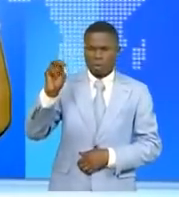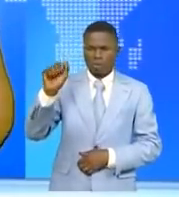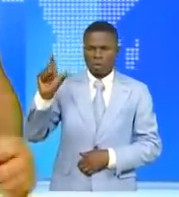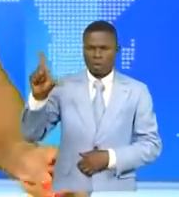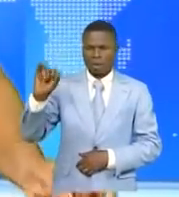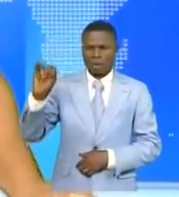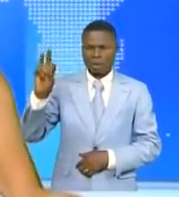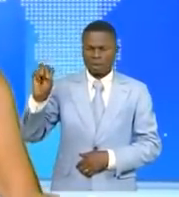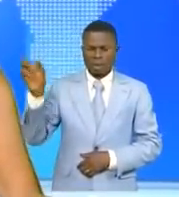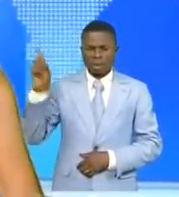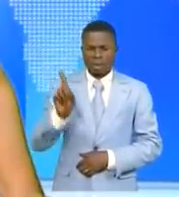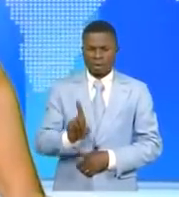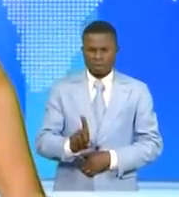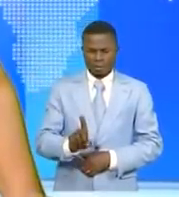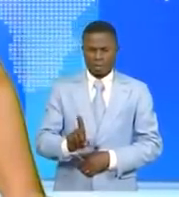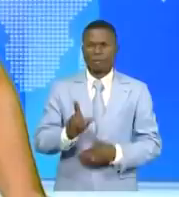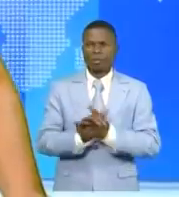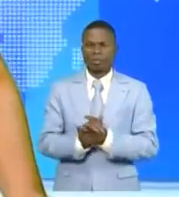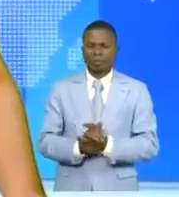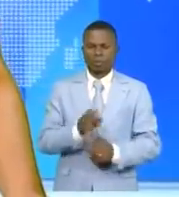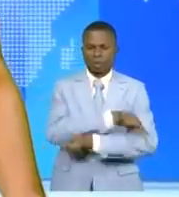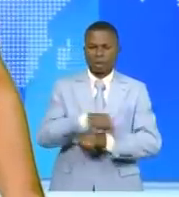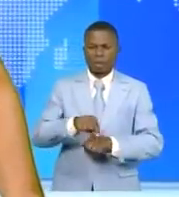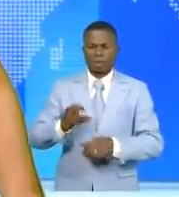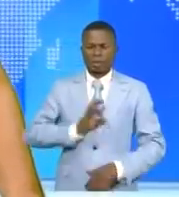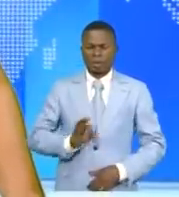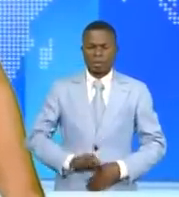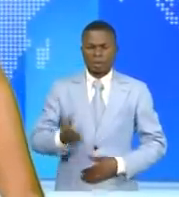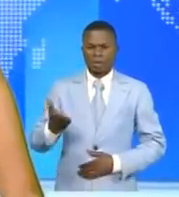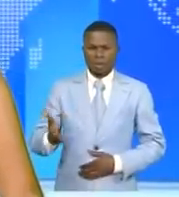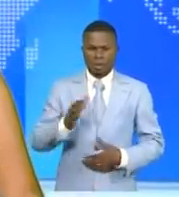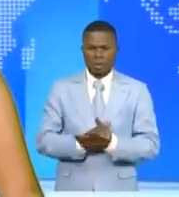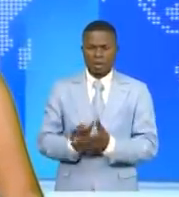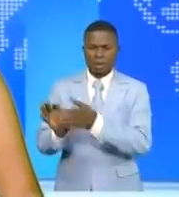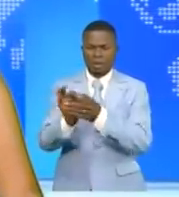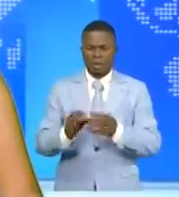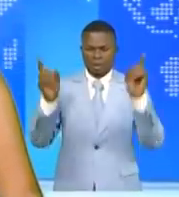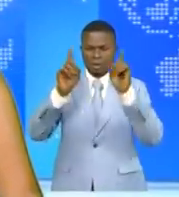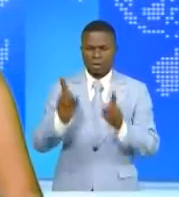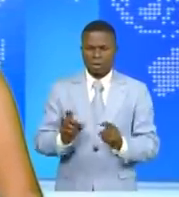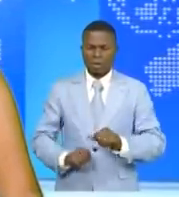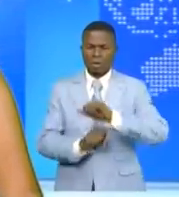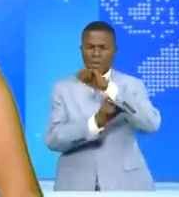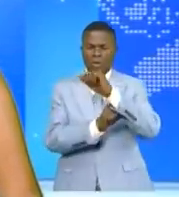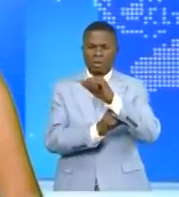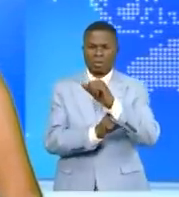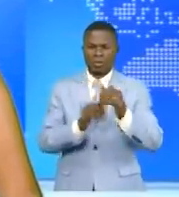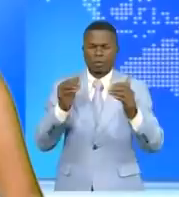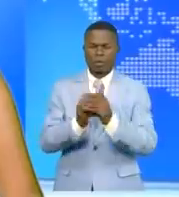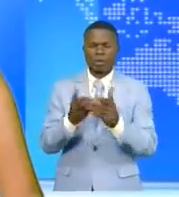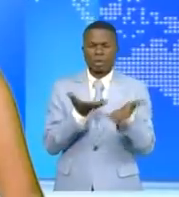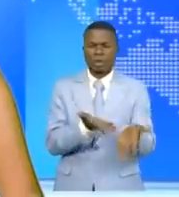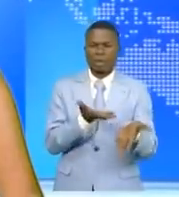Mohamed Abdallah Mohamed à la cité de l'Union africaine. Le soutien de l'organisation panafricaine à la